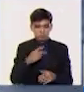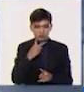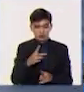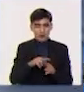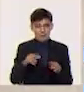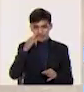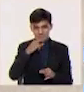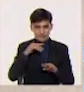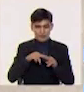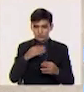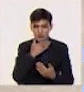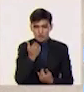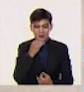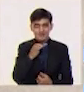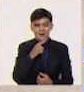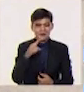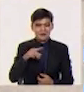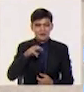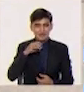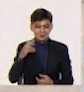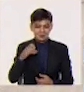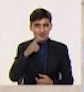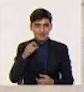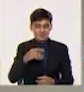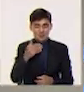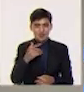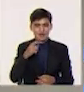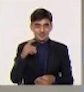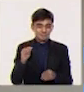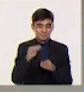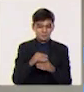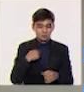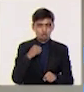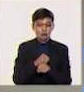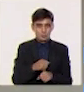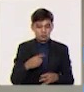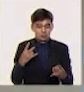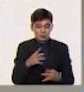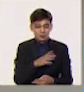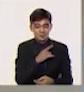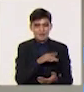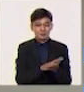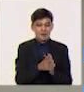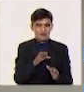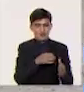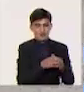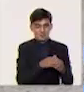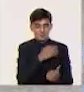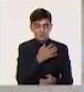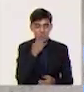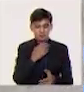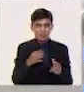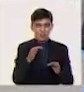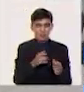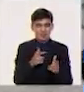Бұндай Қазақстанда жоқ. Қазтрансгаз аймағы өкілдері көгілдір отын беруді тоқтатуға мәжбүр болдық дейді. Өйткені Париев серіктестігі құбырлардың жылыту маусымына